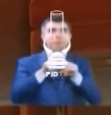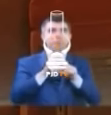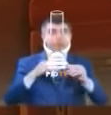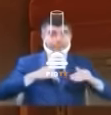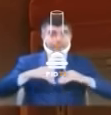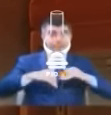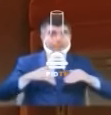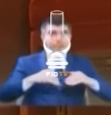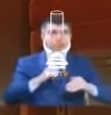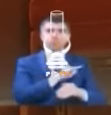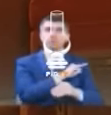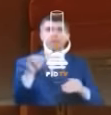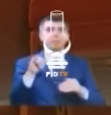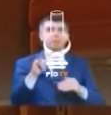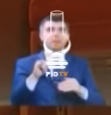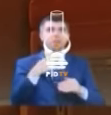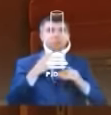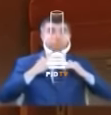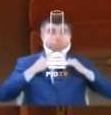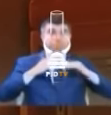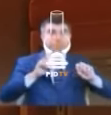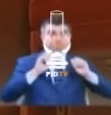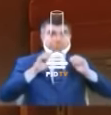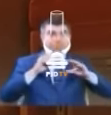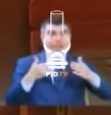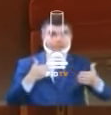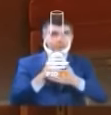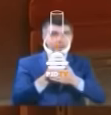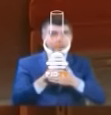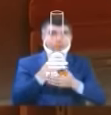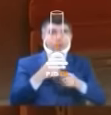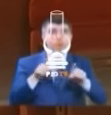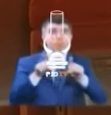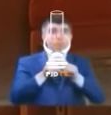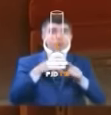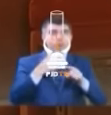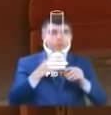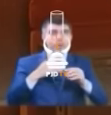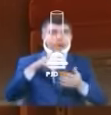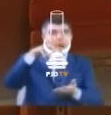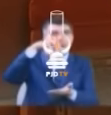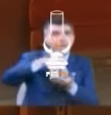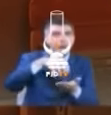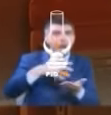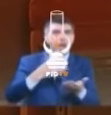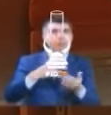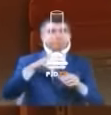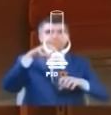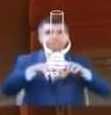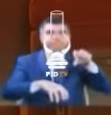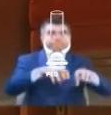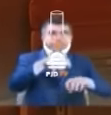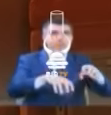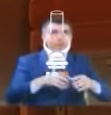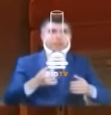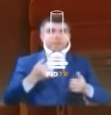علاقه لها يعني بي بي بي بي بالطرق، بالعكس انا نقول لكم ملي كتكون الطرق خاسره بنادم كيشور، ملي يعني